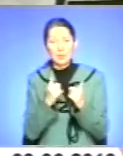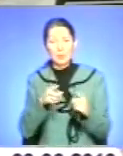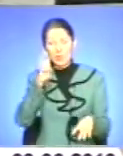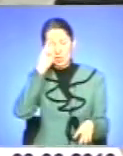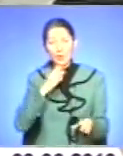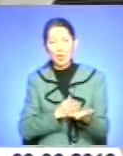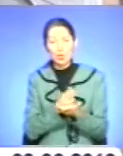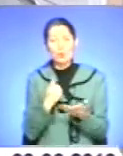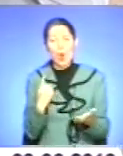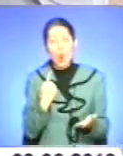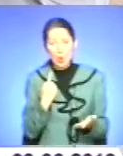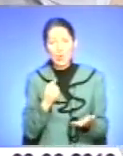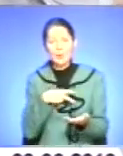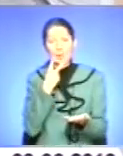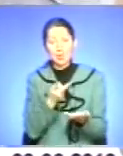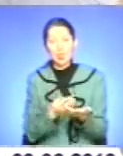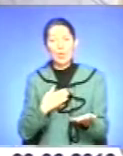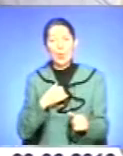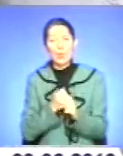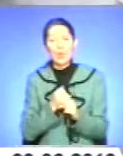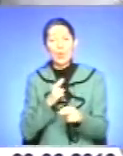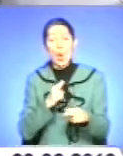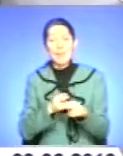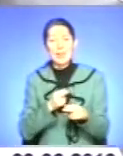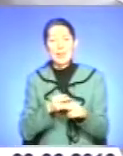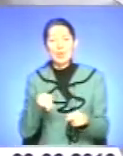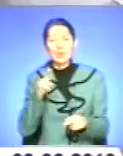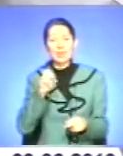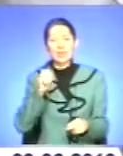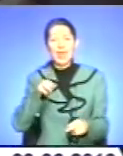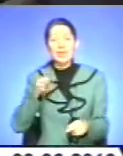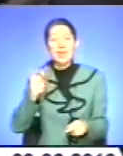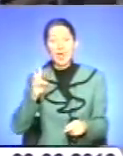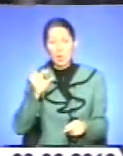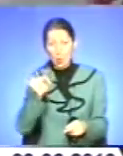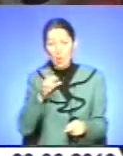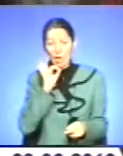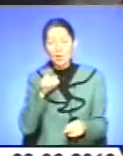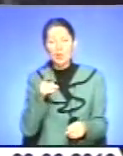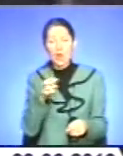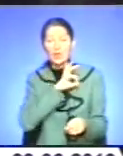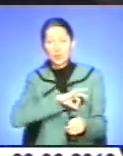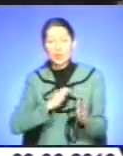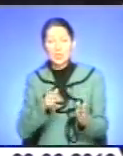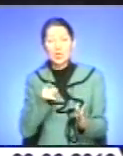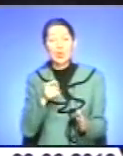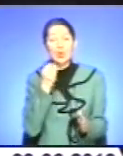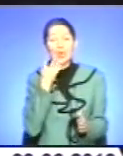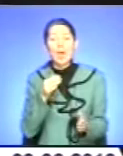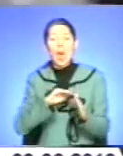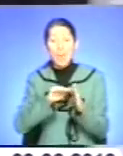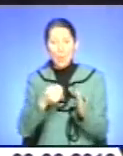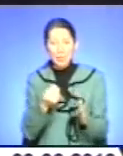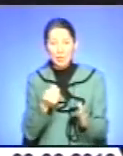Михайло Гладкий демонструє нам роботу металодетектора. Каже, що його застосовуватиме тільки тоді, коли покличе в